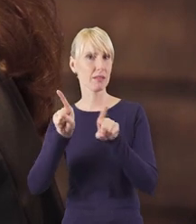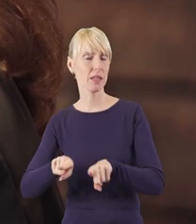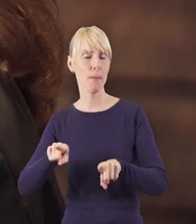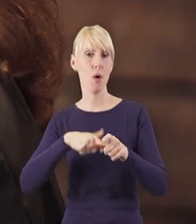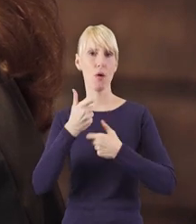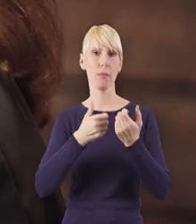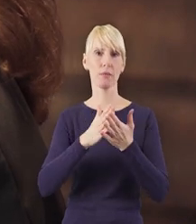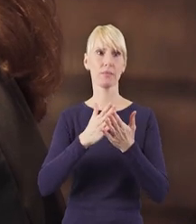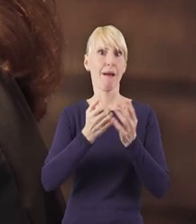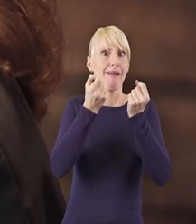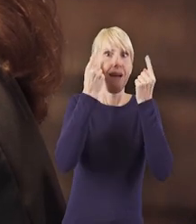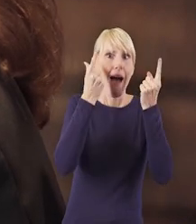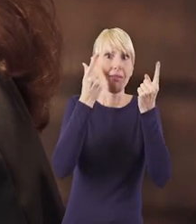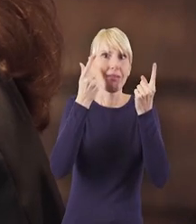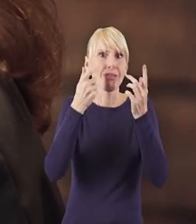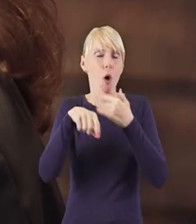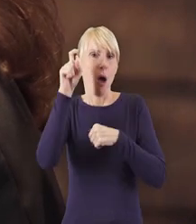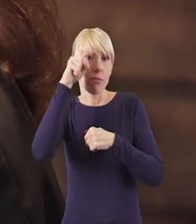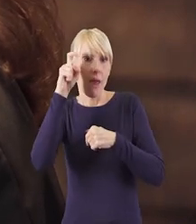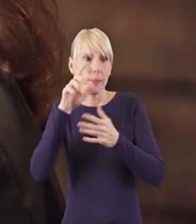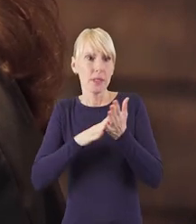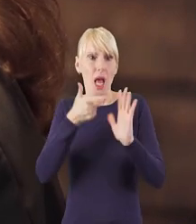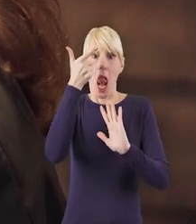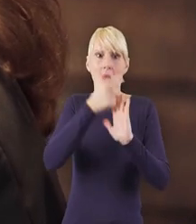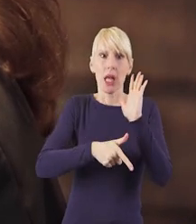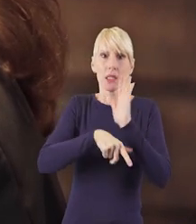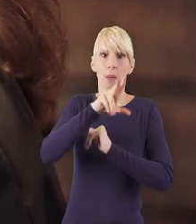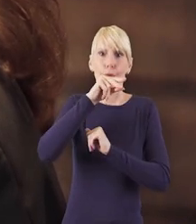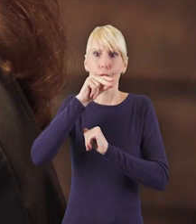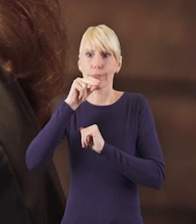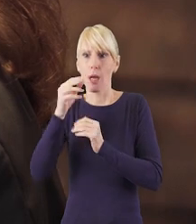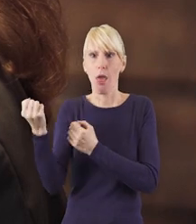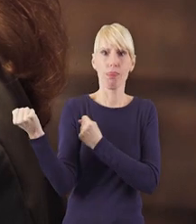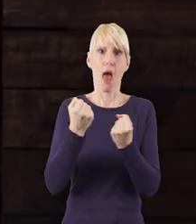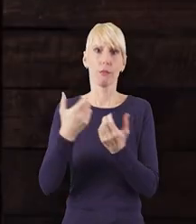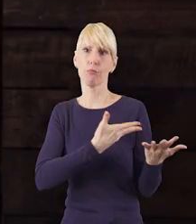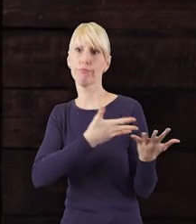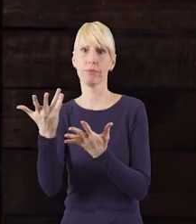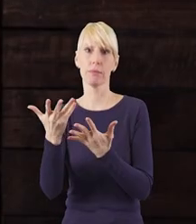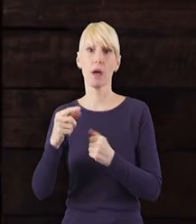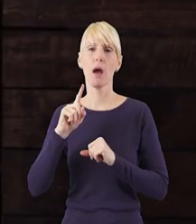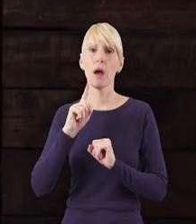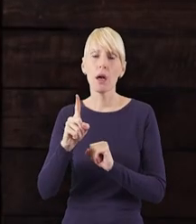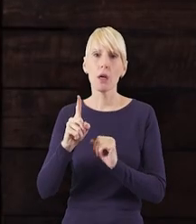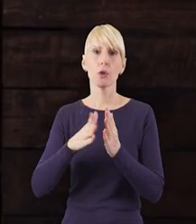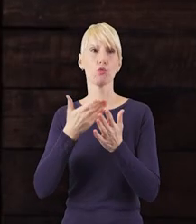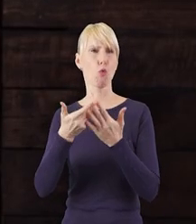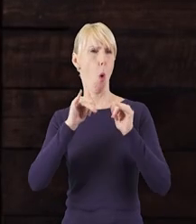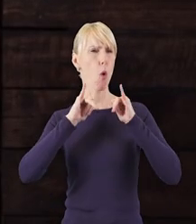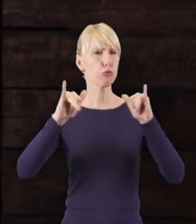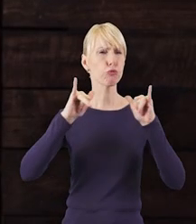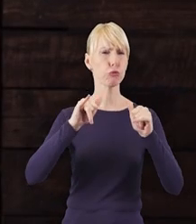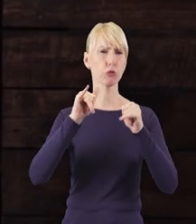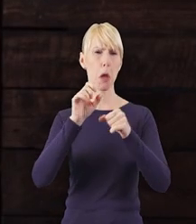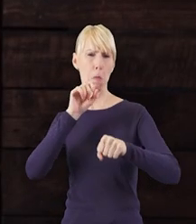sale więzienne wkraczali Niemcy. Wyczytywali nazwiska osób przeznaczonych do transportu. Wskazani więźniowie byli krzykiem